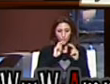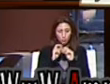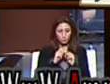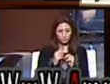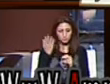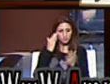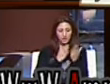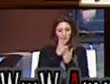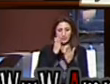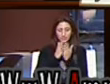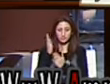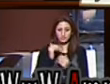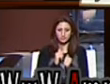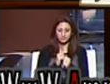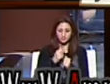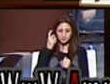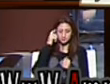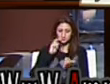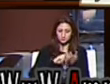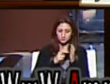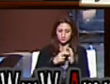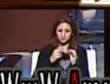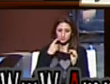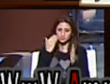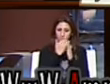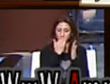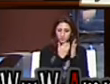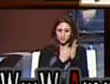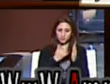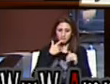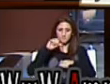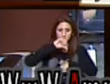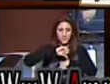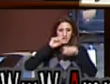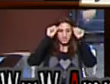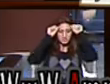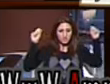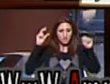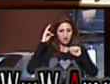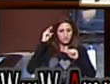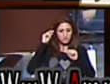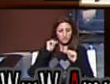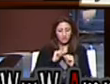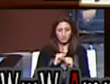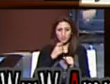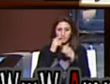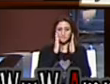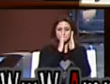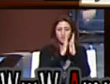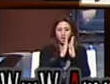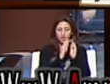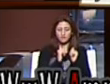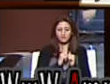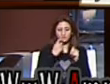للخارجيه في هذه العمليه، هو طلب تحديد مكان جديد للسفاره الاسرائيليه الذي ما زال ملفا معلقا الان